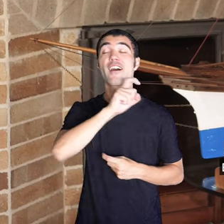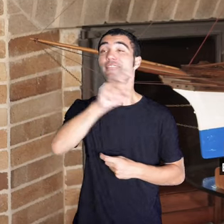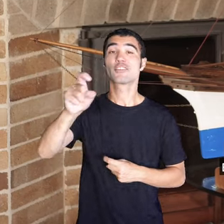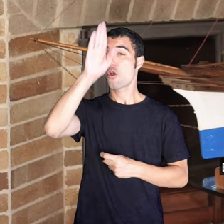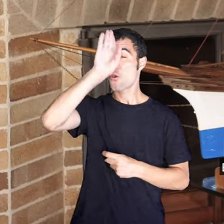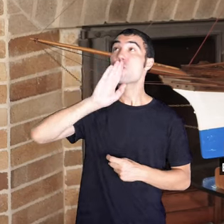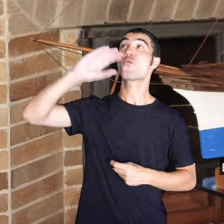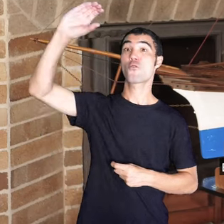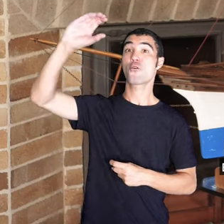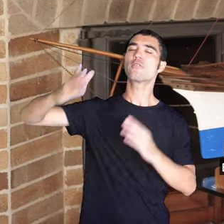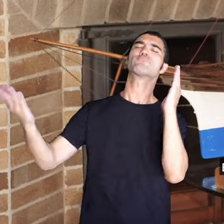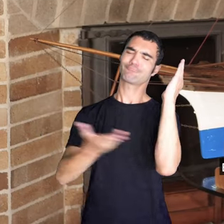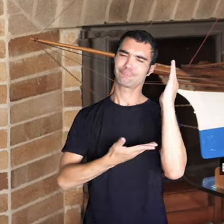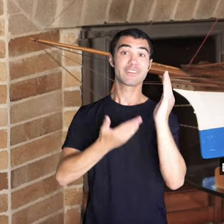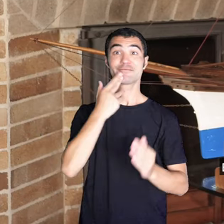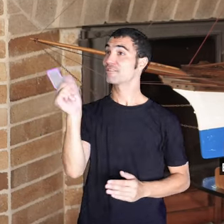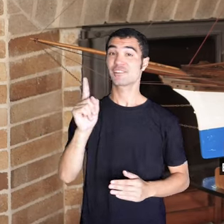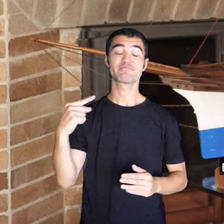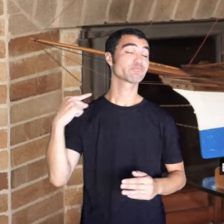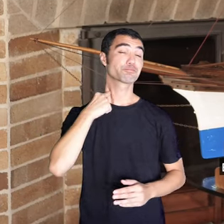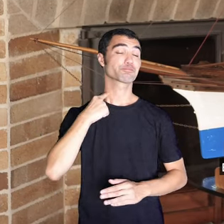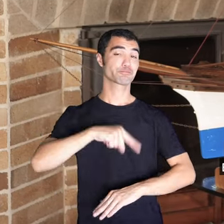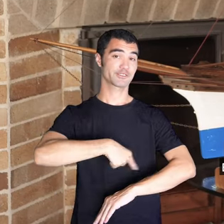lluna, perquè si no perds temps.